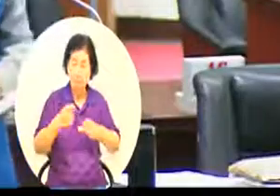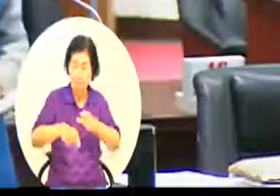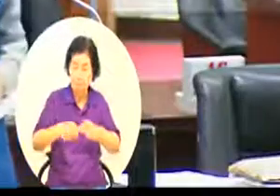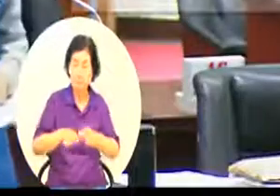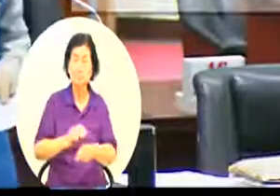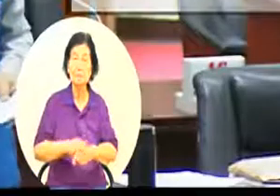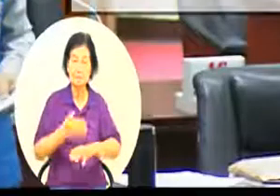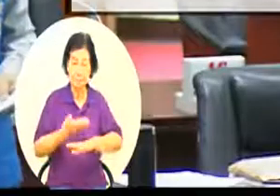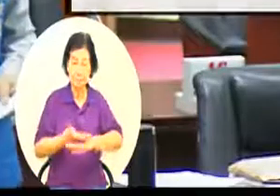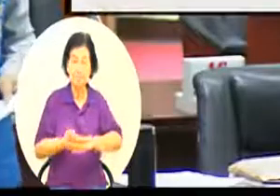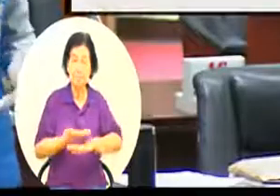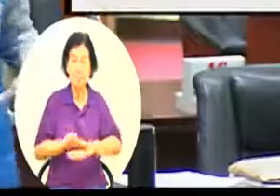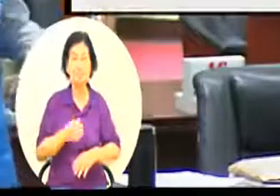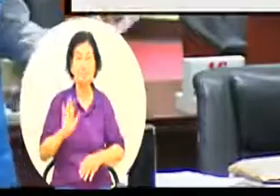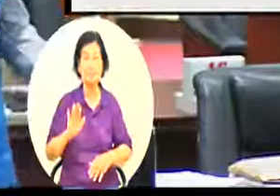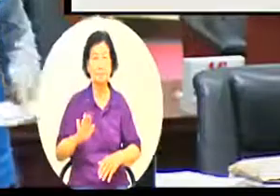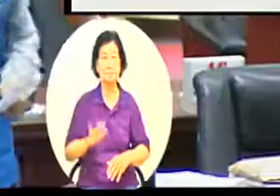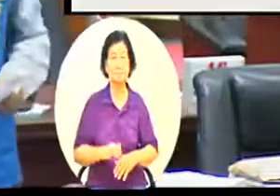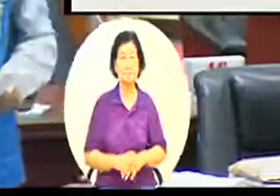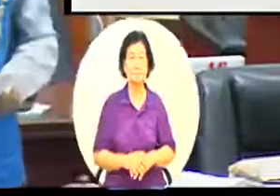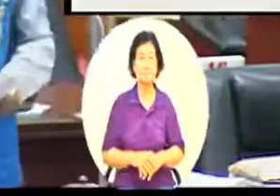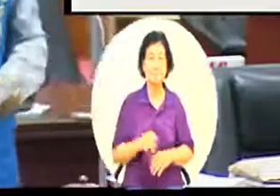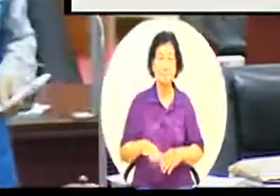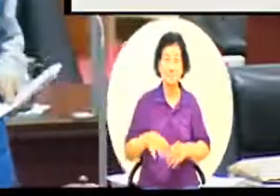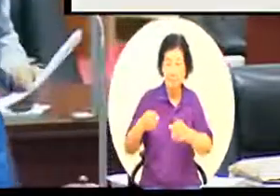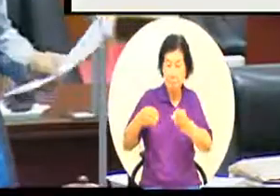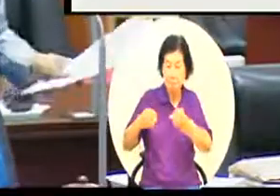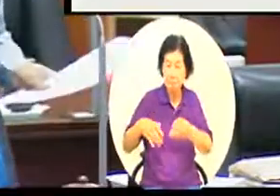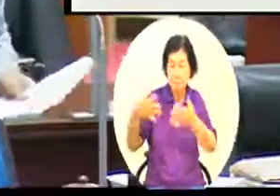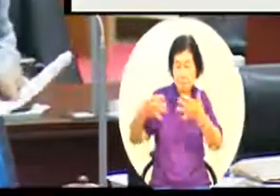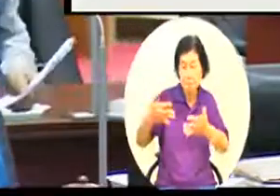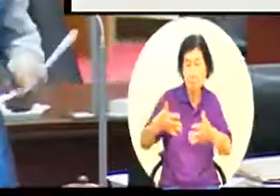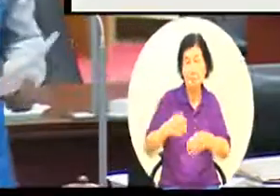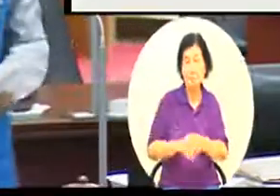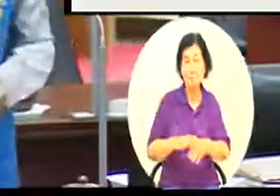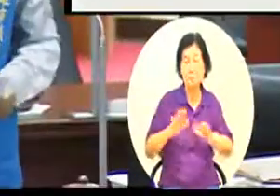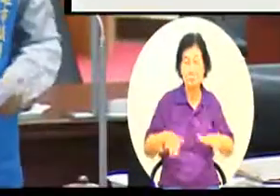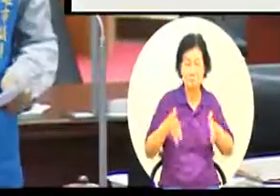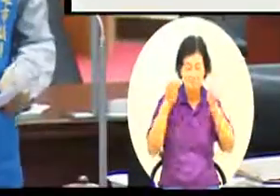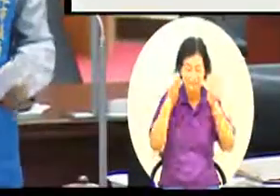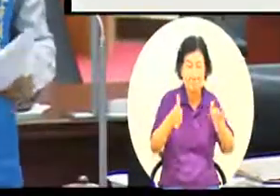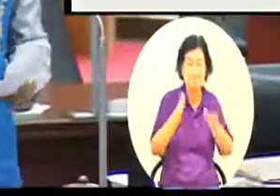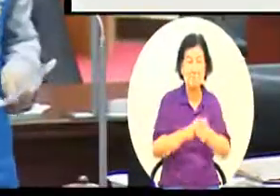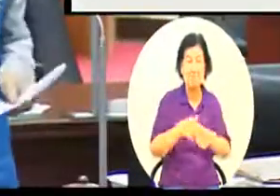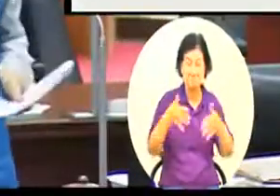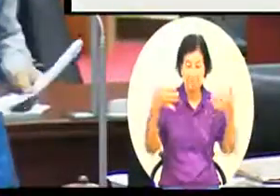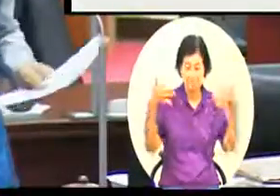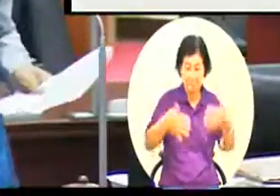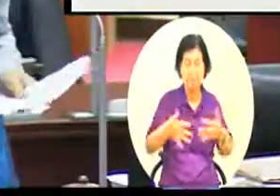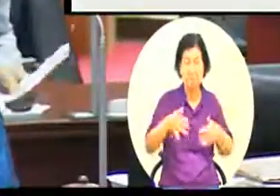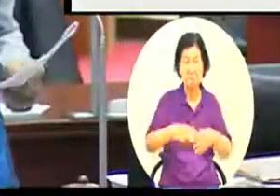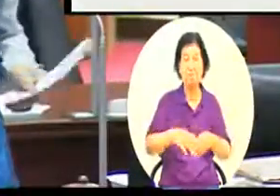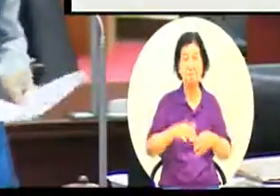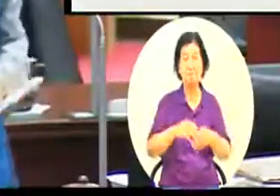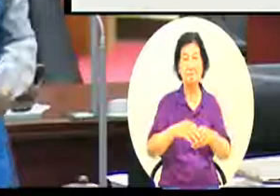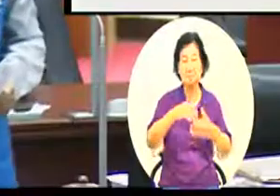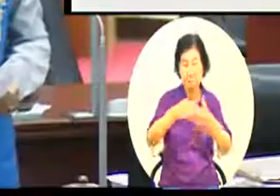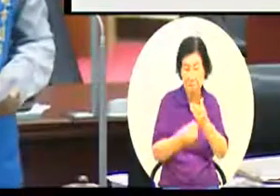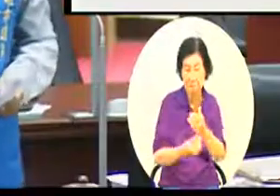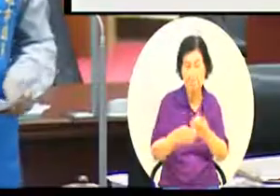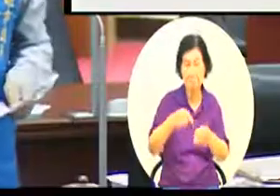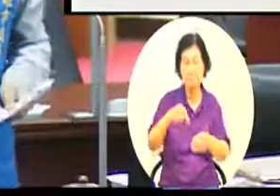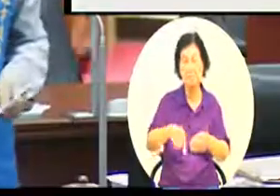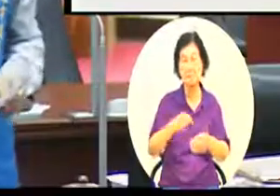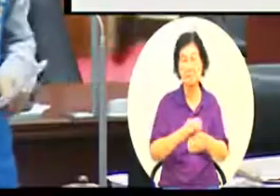哈。为什么我一直讲这个问题呢？你也知道哈，这一立一休的这种制度到目前企业主来讲